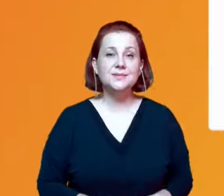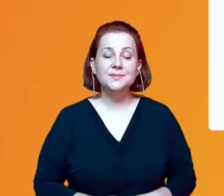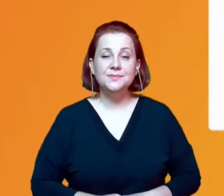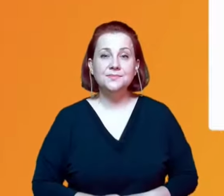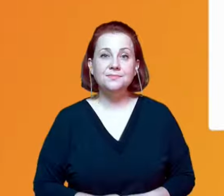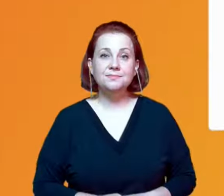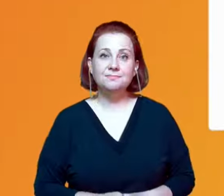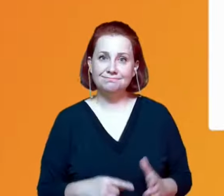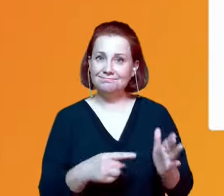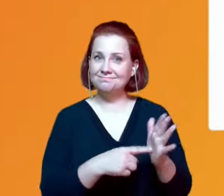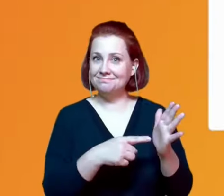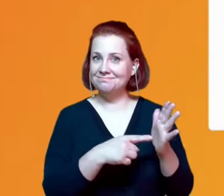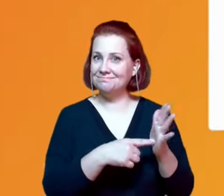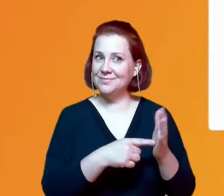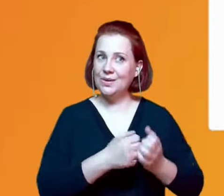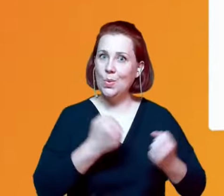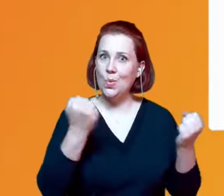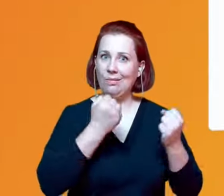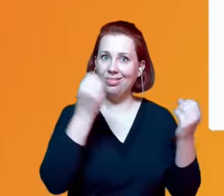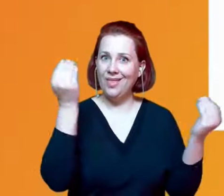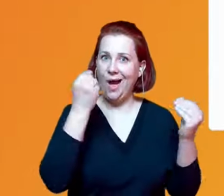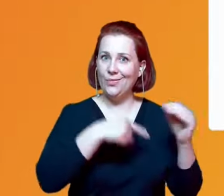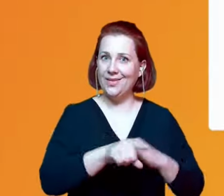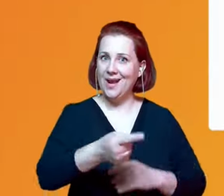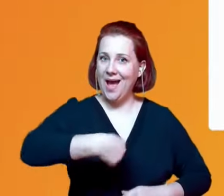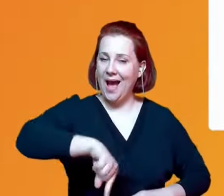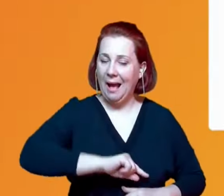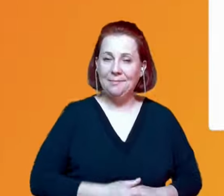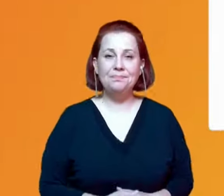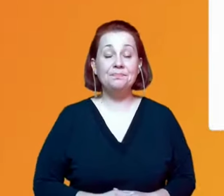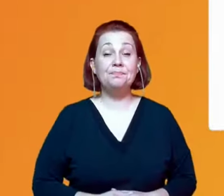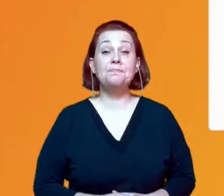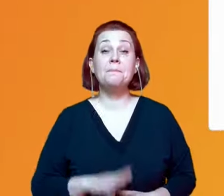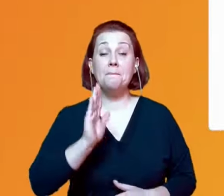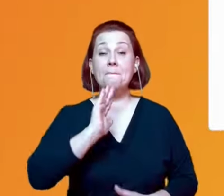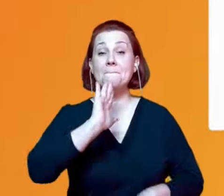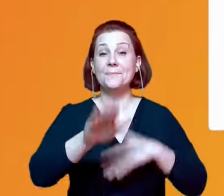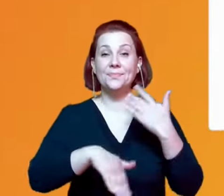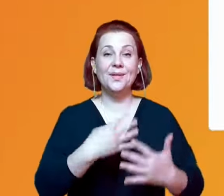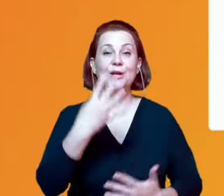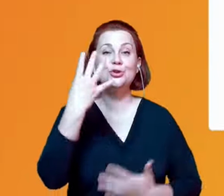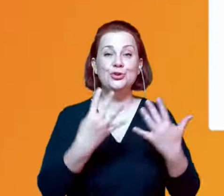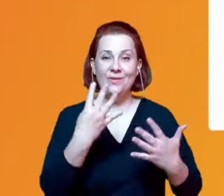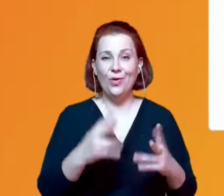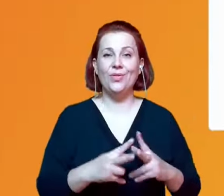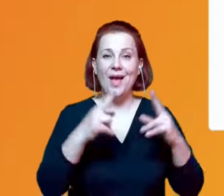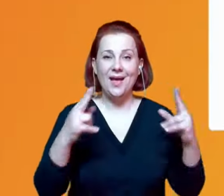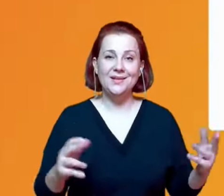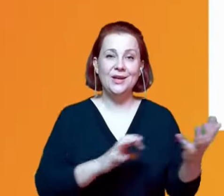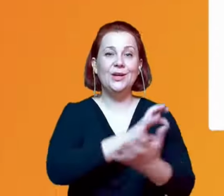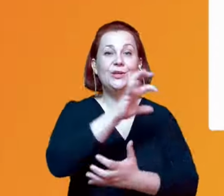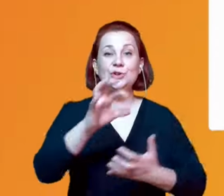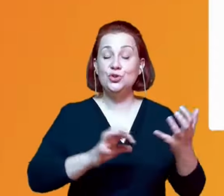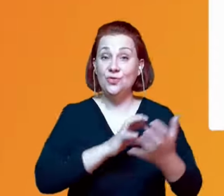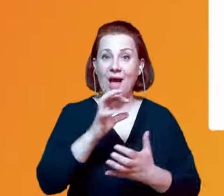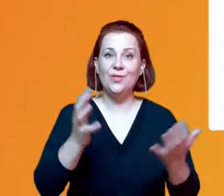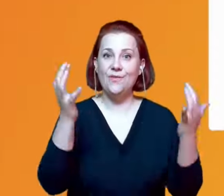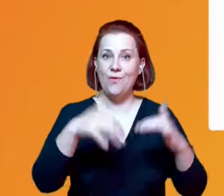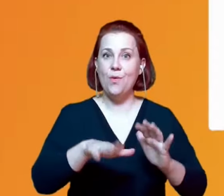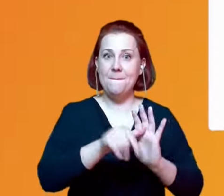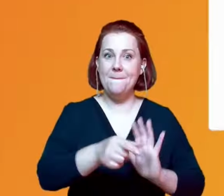stanowiło dla nas ogromną lekcję. Natomiast bycie gospodarzem 9. edycji Światowego Forum Miejskiego